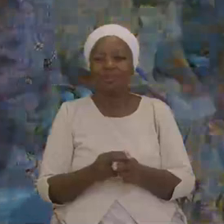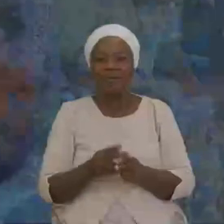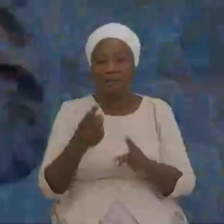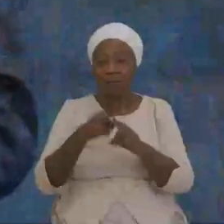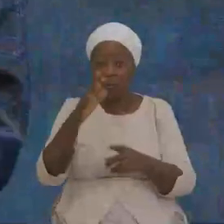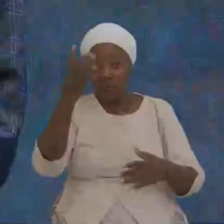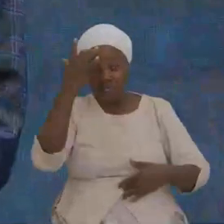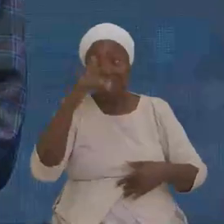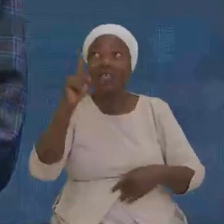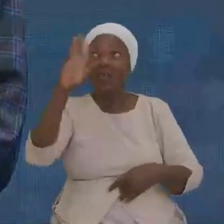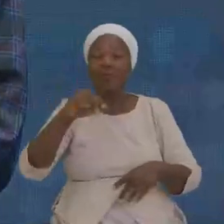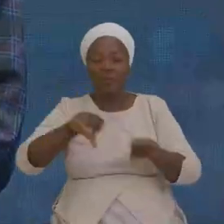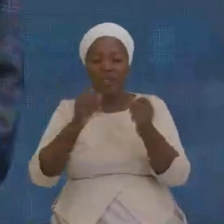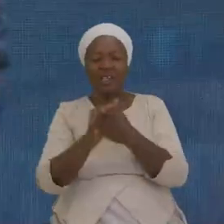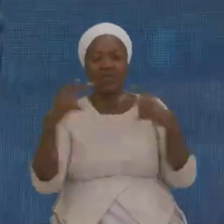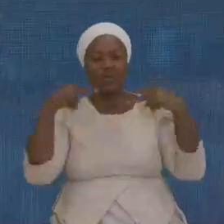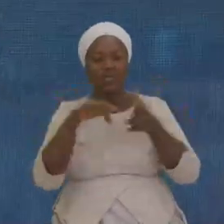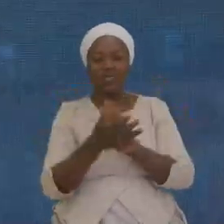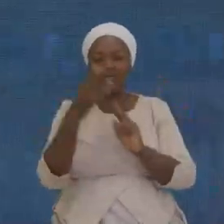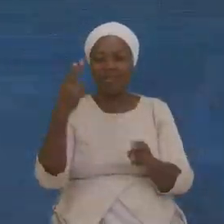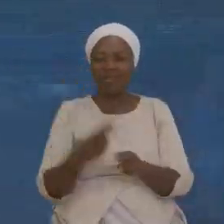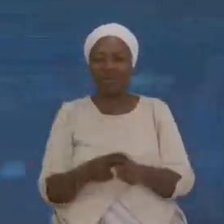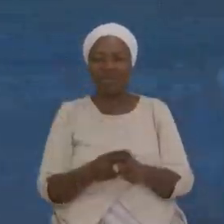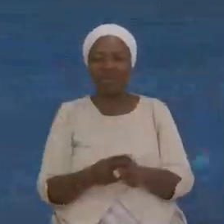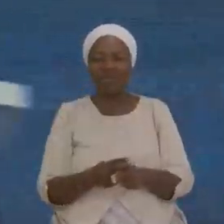De tes maladies, il va briser ce joug.